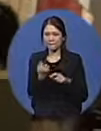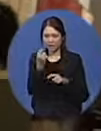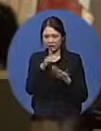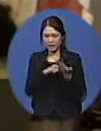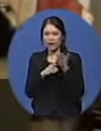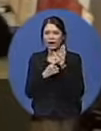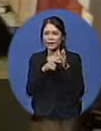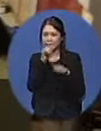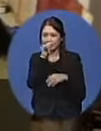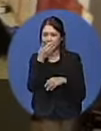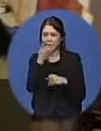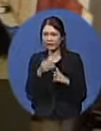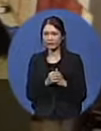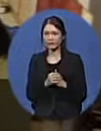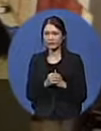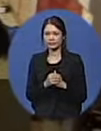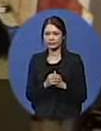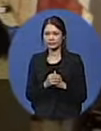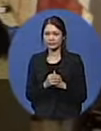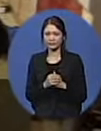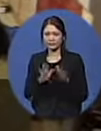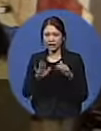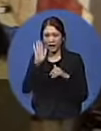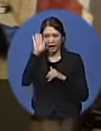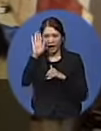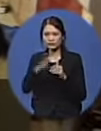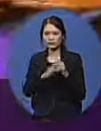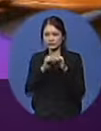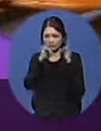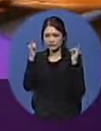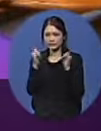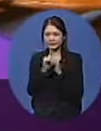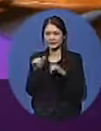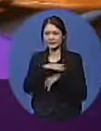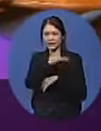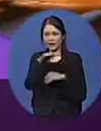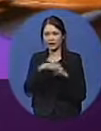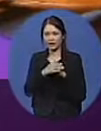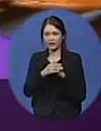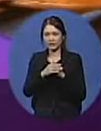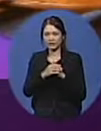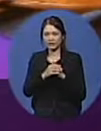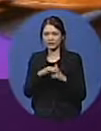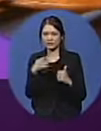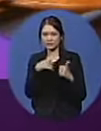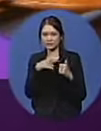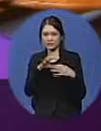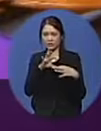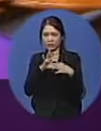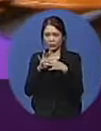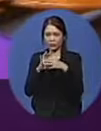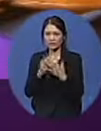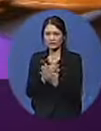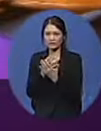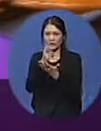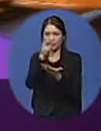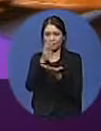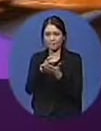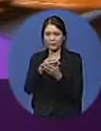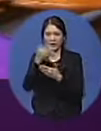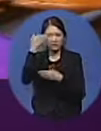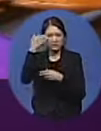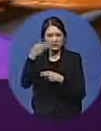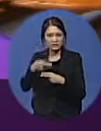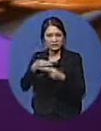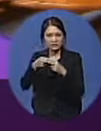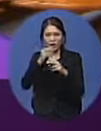수 있습니다. 이제 우리 사회는 인성교육진흥법 제정을 계기로 지식중심 교육의